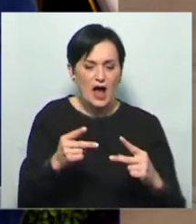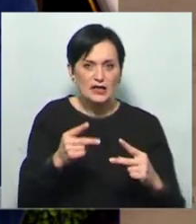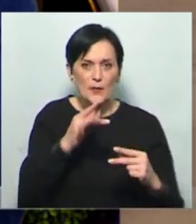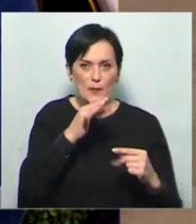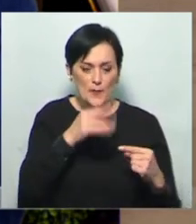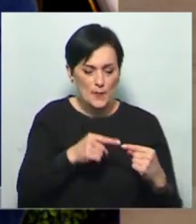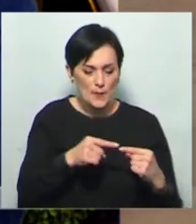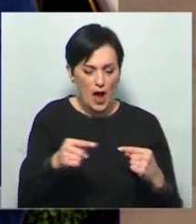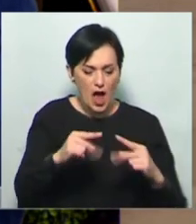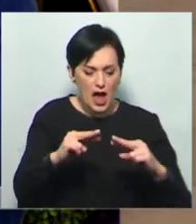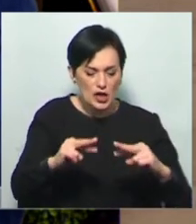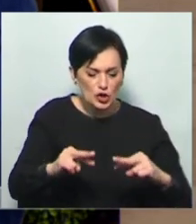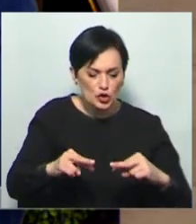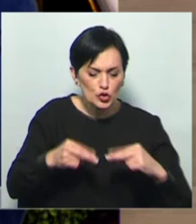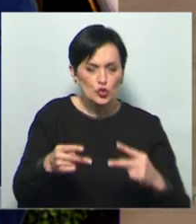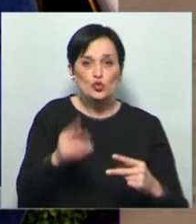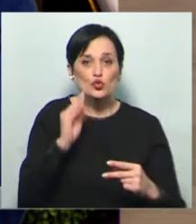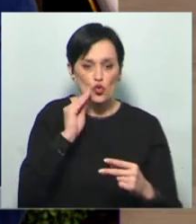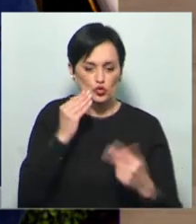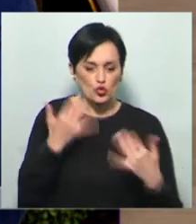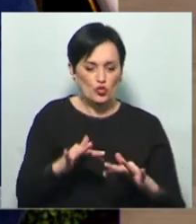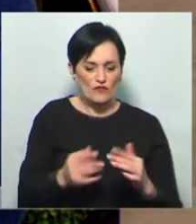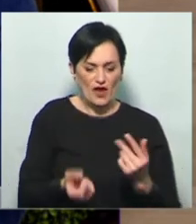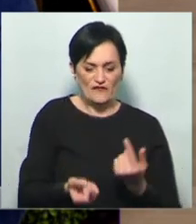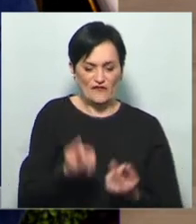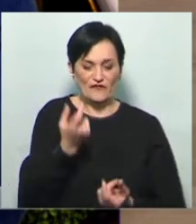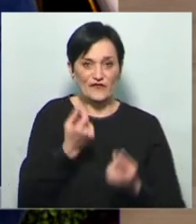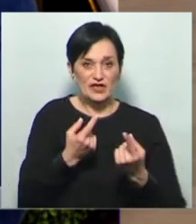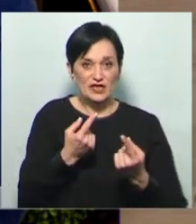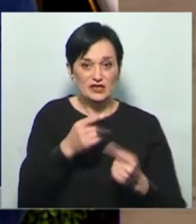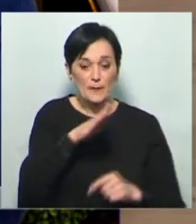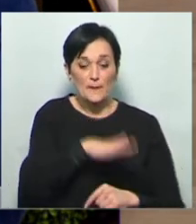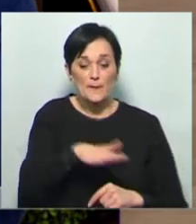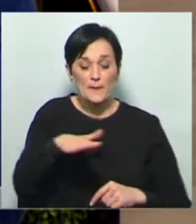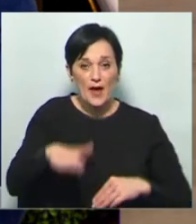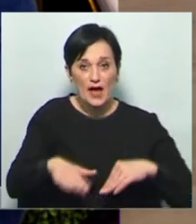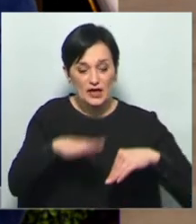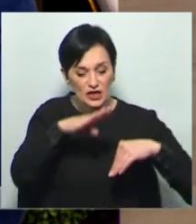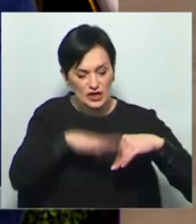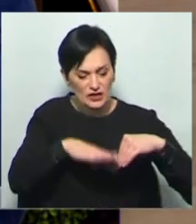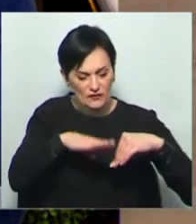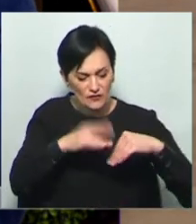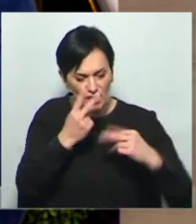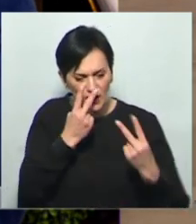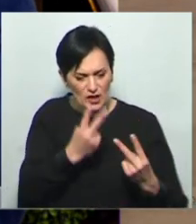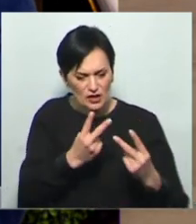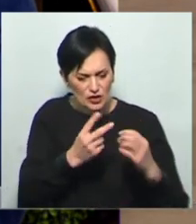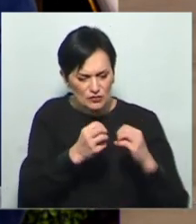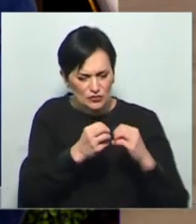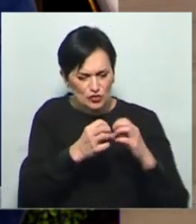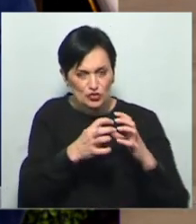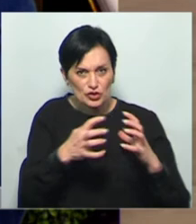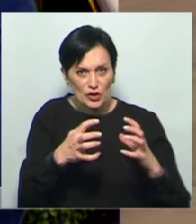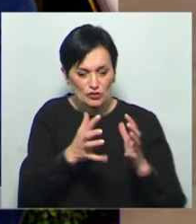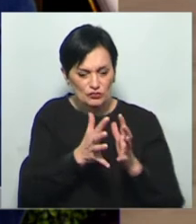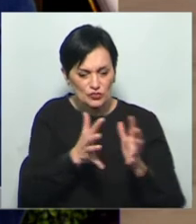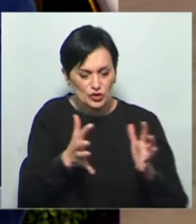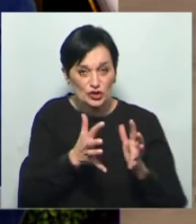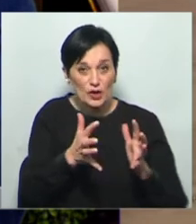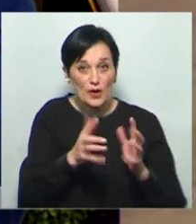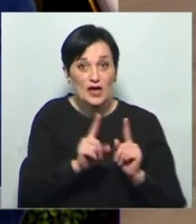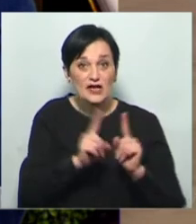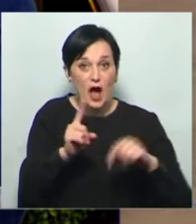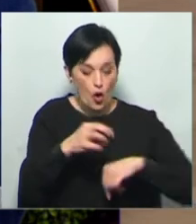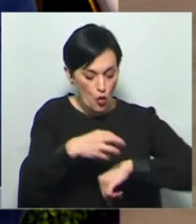პერიოდი არის როდესაც ვლინდება ქვემო კიდურების გარდამავალი შეშუპება განსაკუთრებით